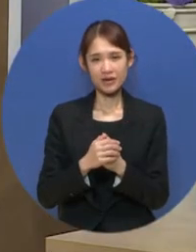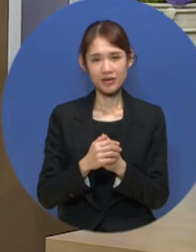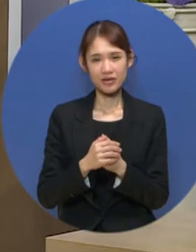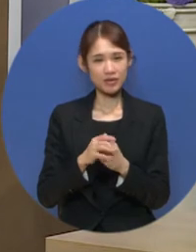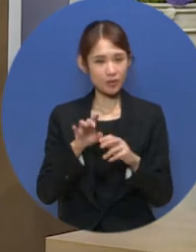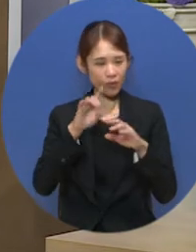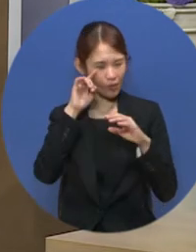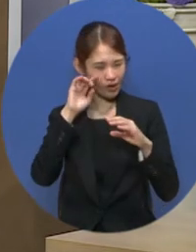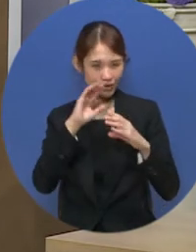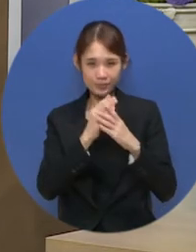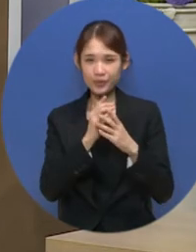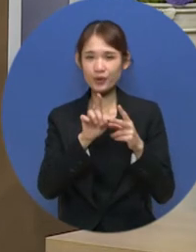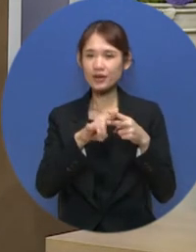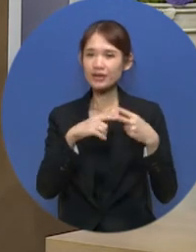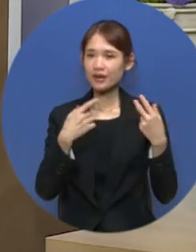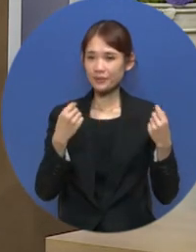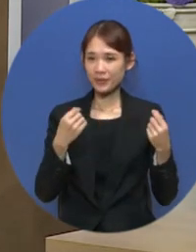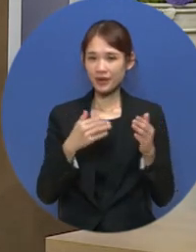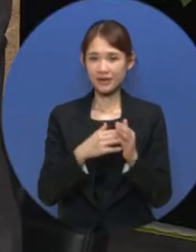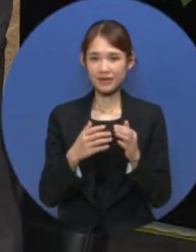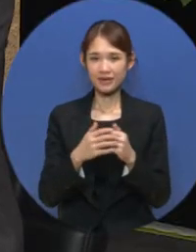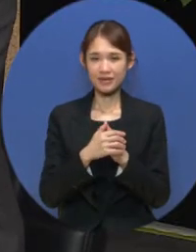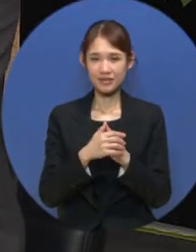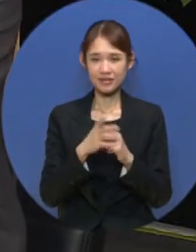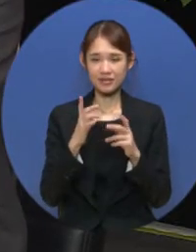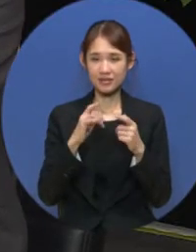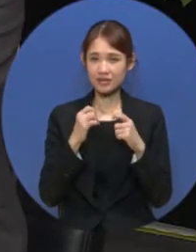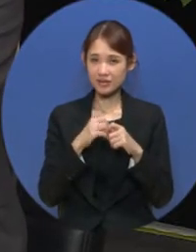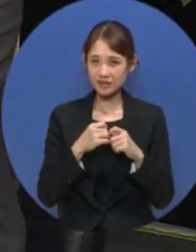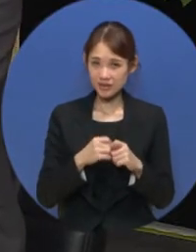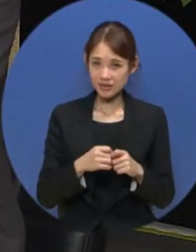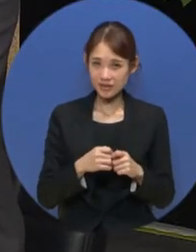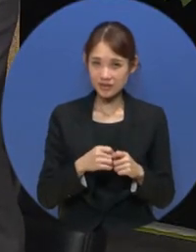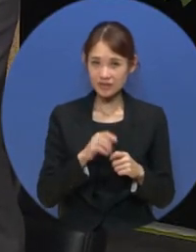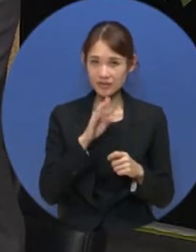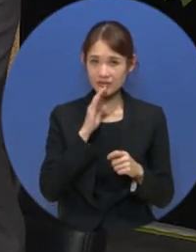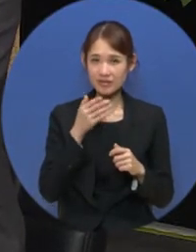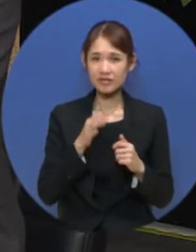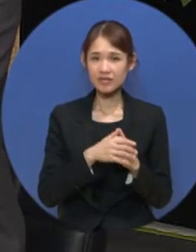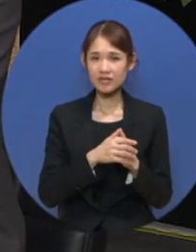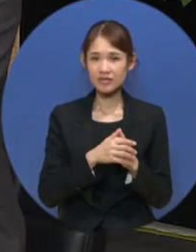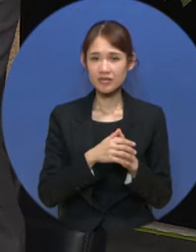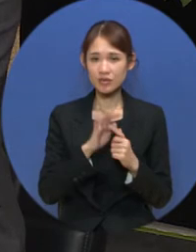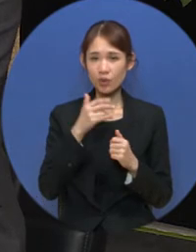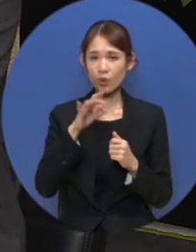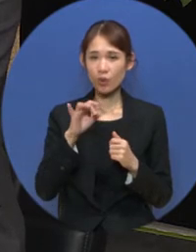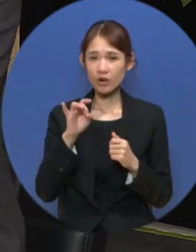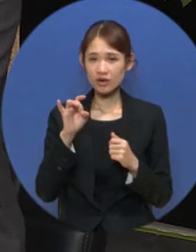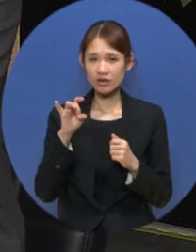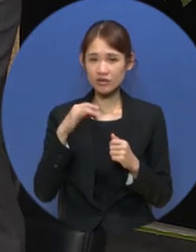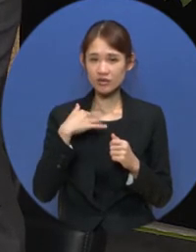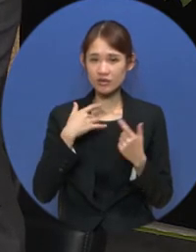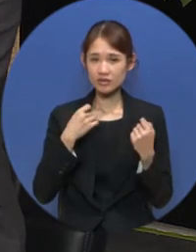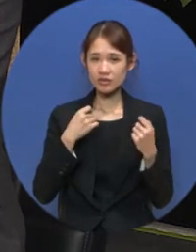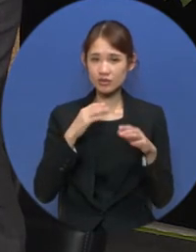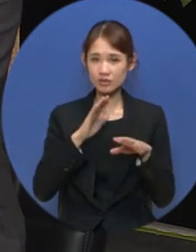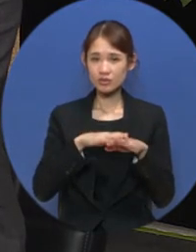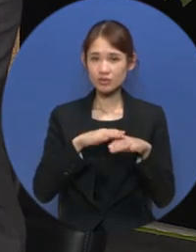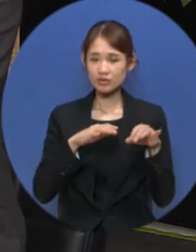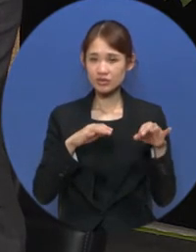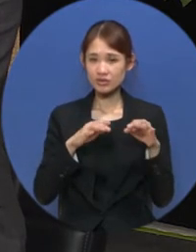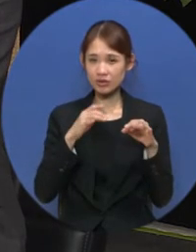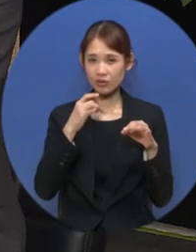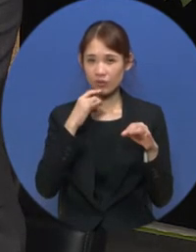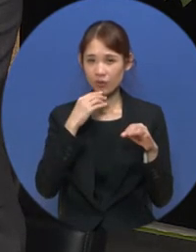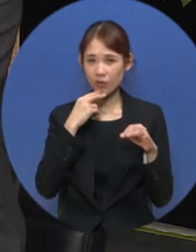이해를 하셨나 본데요. 네. 그래서 사실은 이제 섬세한 거긴 하지만 고리 네. 하나에 저같이 그렇죠. 손가락 기능이 안